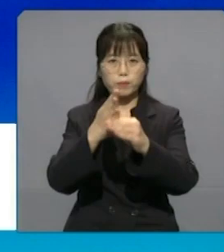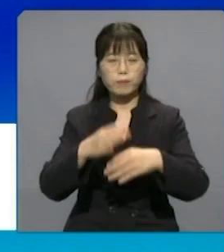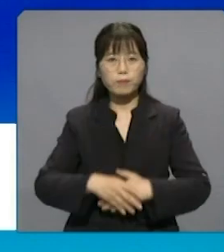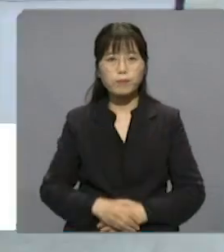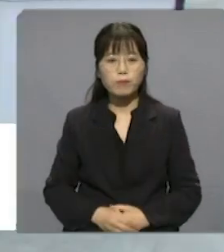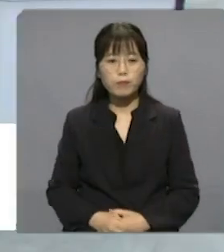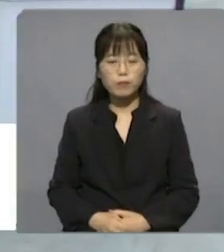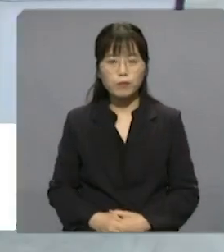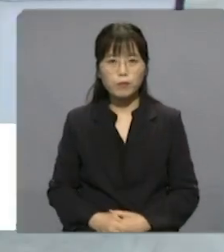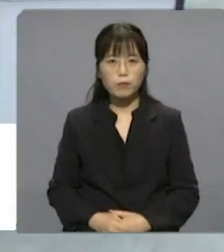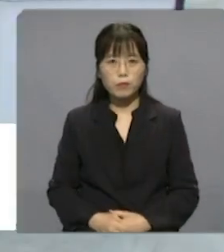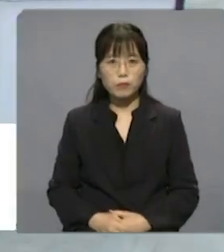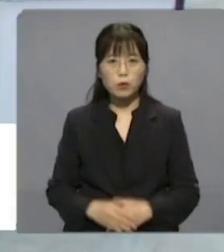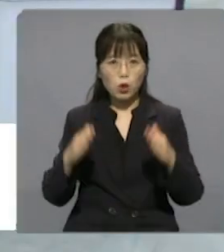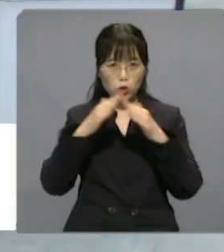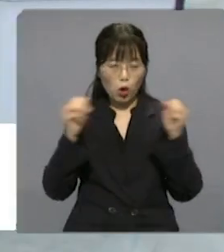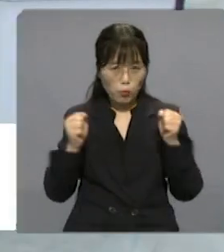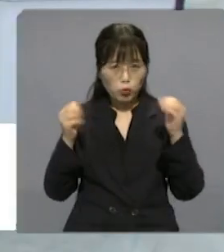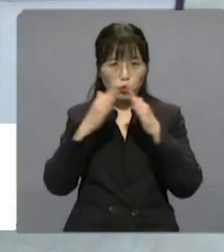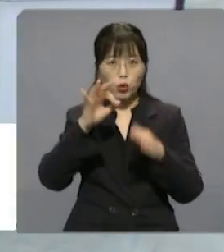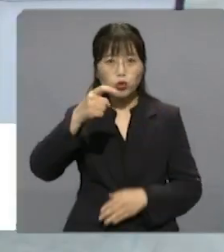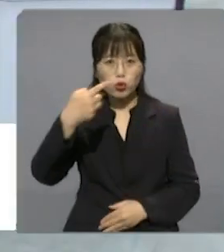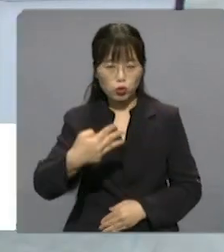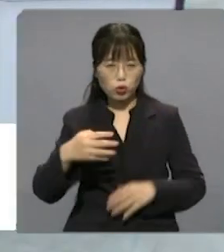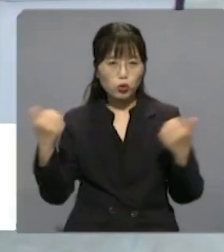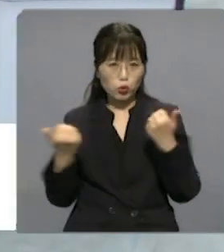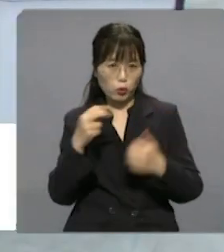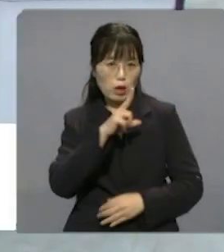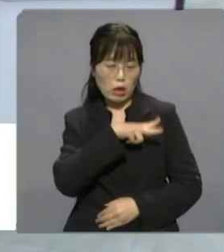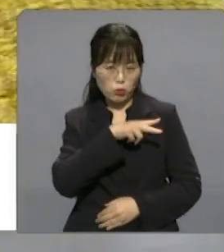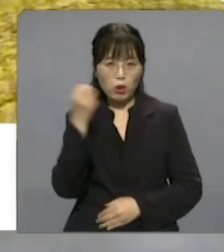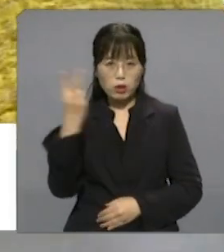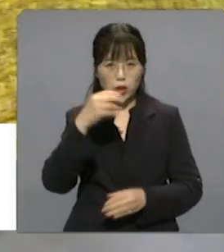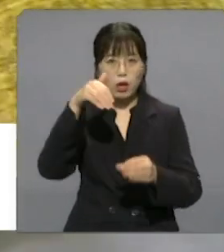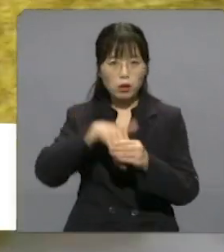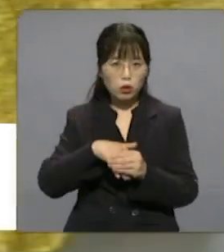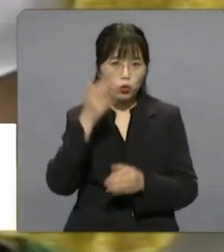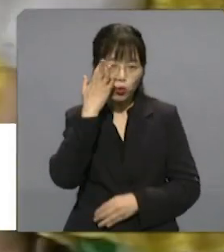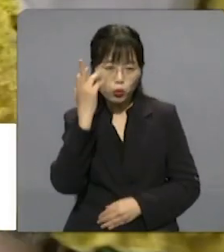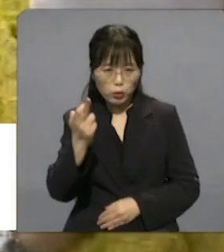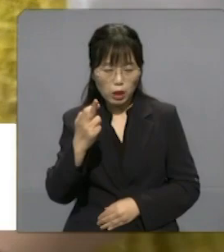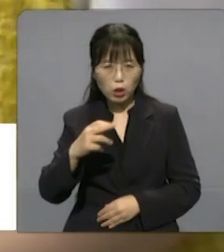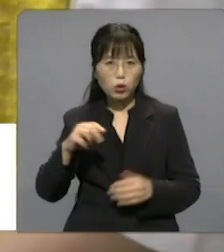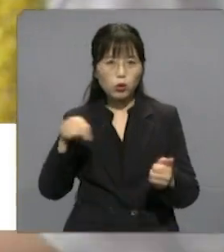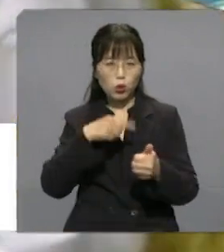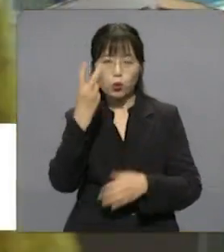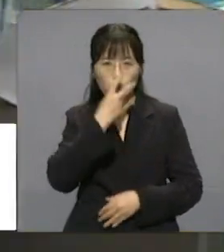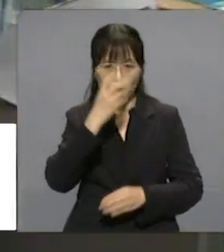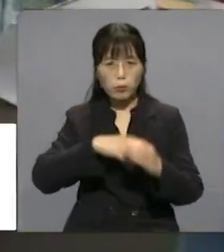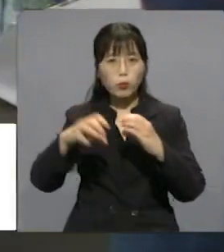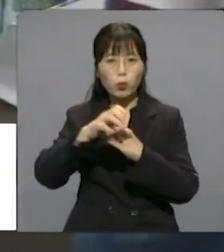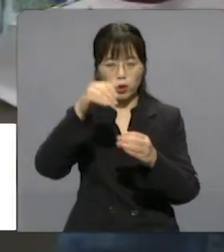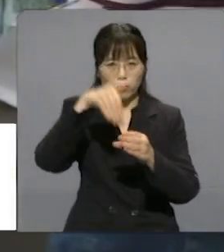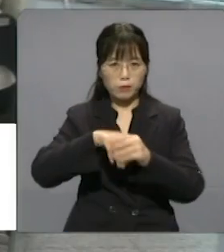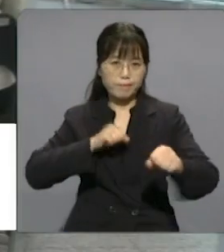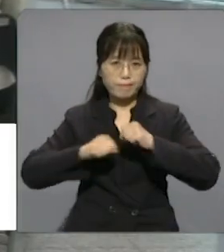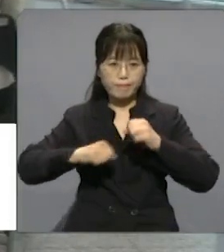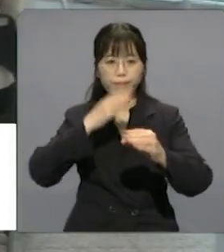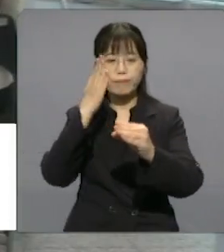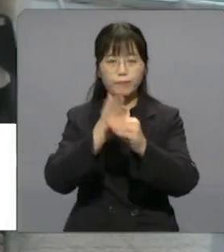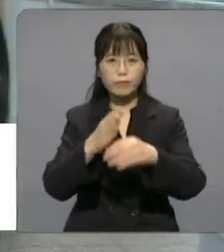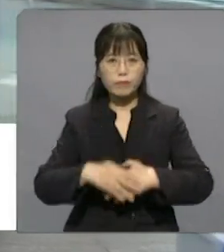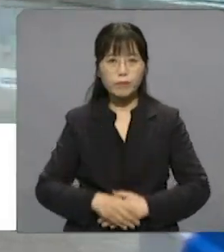있습니다. 전북 전주 을에서는 국회의원 재선거, 울산에서는 교육감 보궐선거가 진행